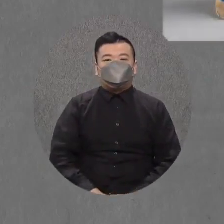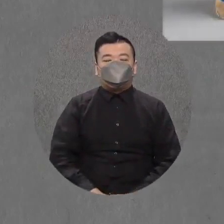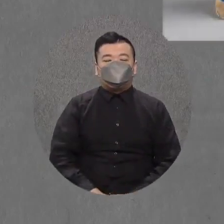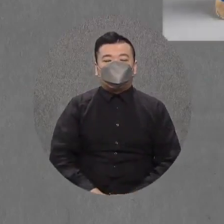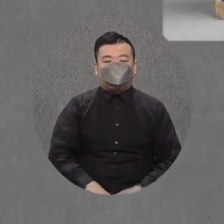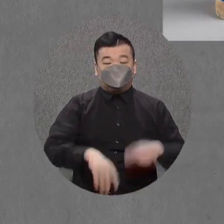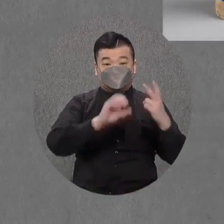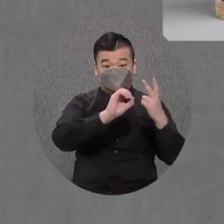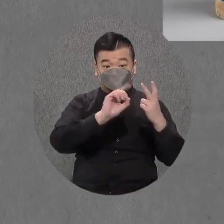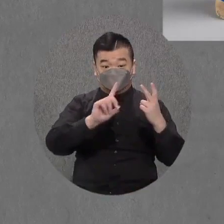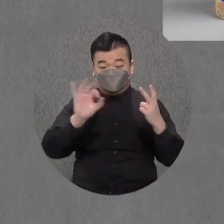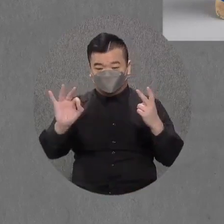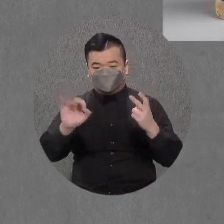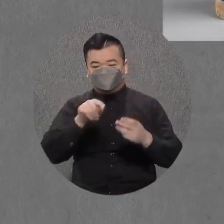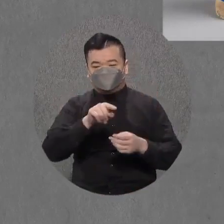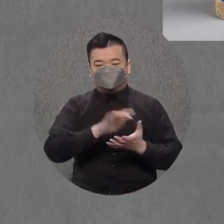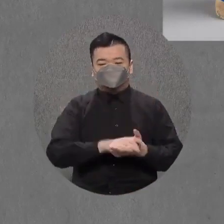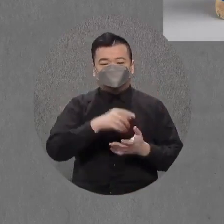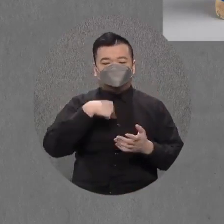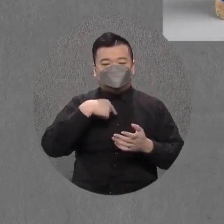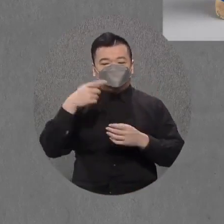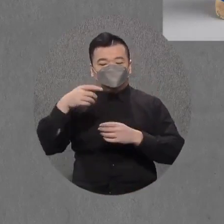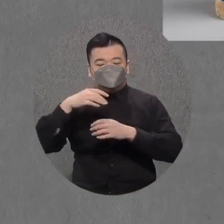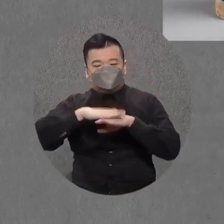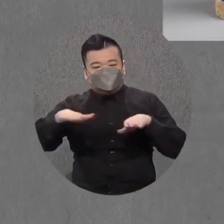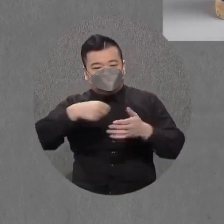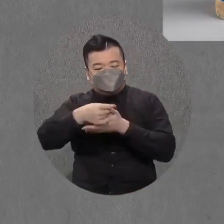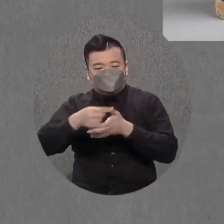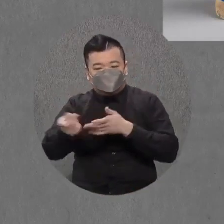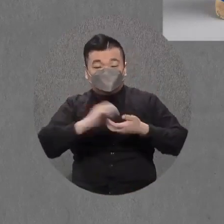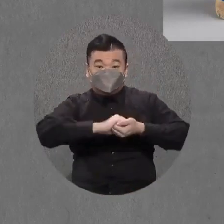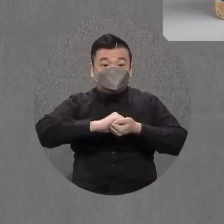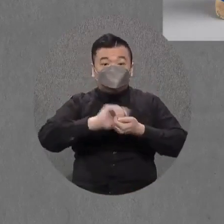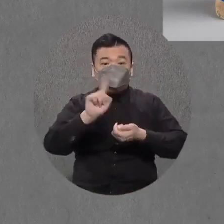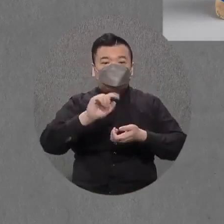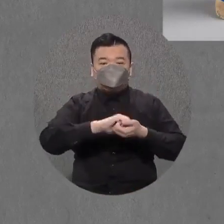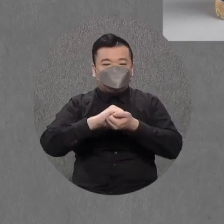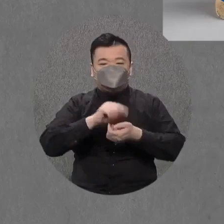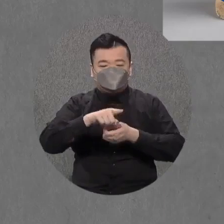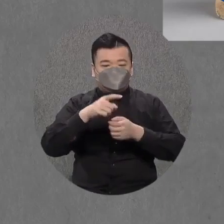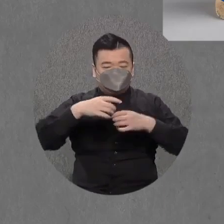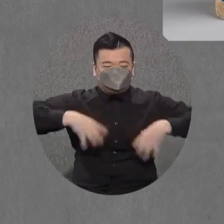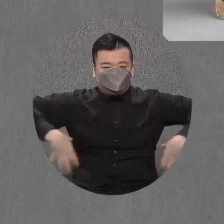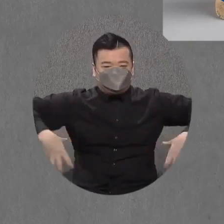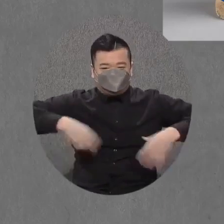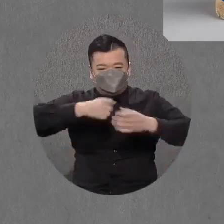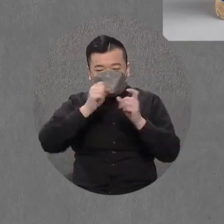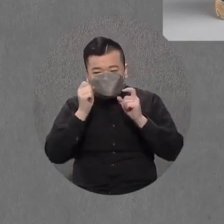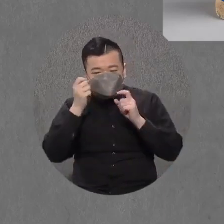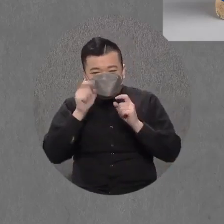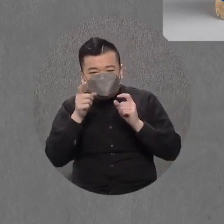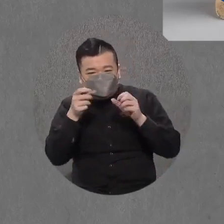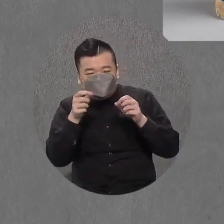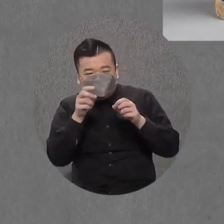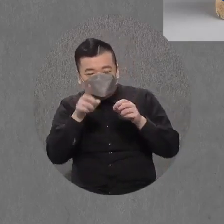咁2013年，李慧娴咧就同香港版畫工作室合作，佢咧先將呢啲肥公仔畫做一啲圖像，然後